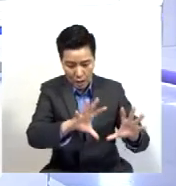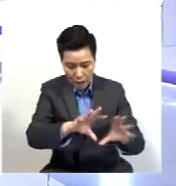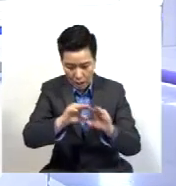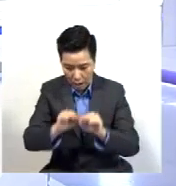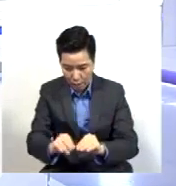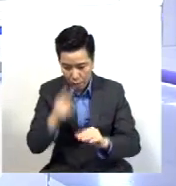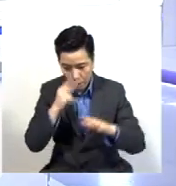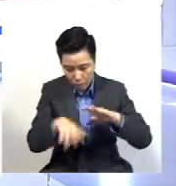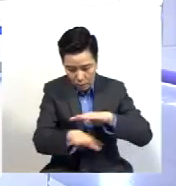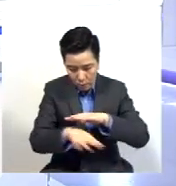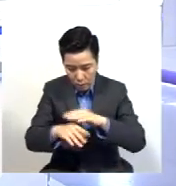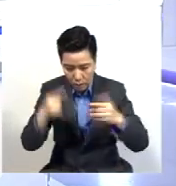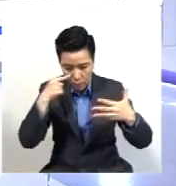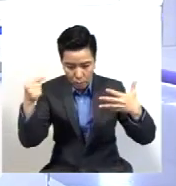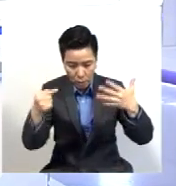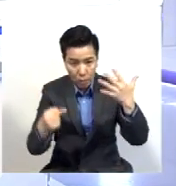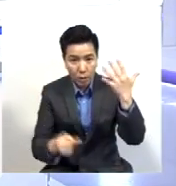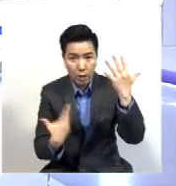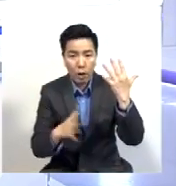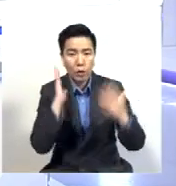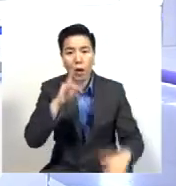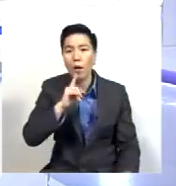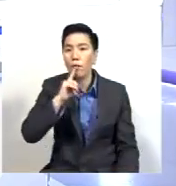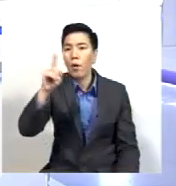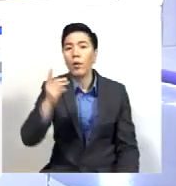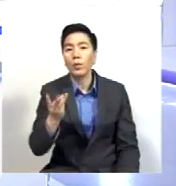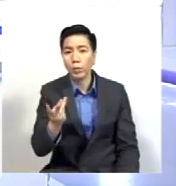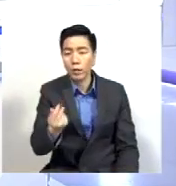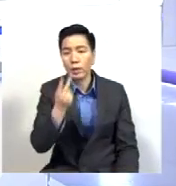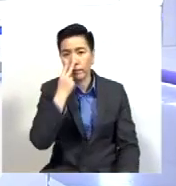สูจน์กันอีกครั้งนึงแล้วท้ายที่สุดก็ต้องรอดูครับว่าจะมีการสั่งฟ้องไปกี่ข้อหาอย่างไรนะครับ